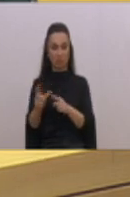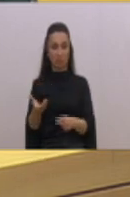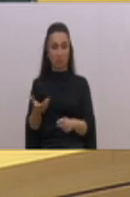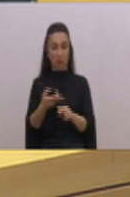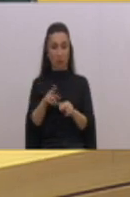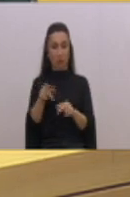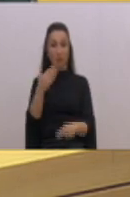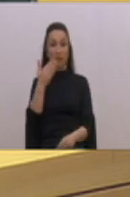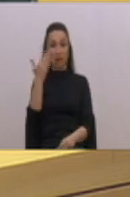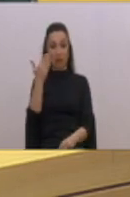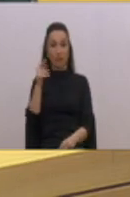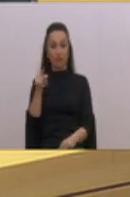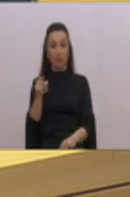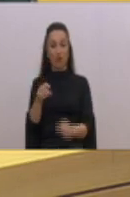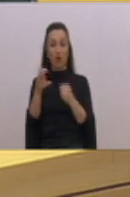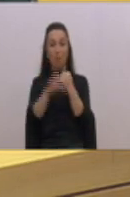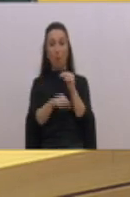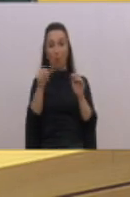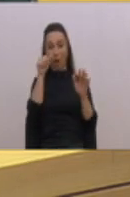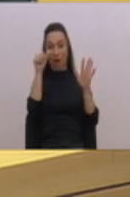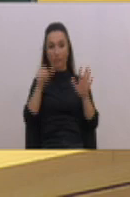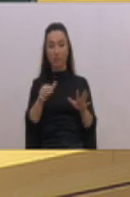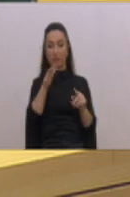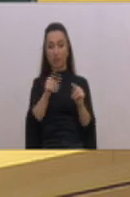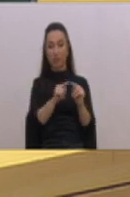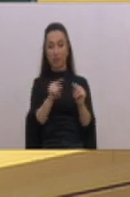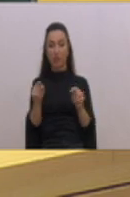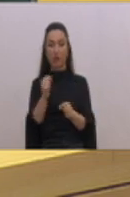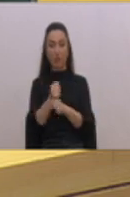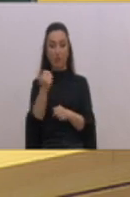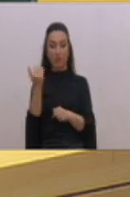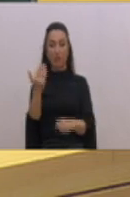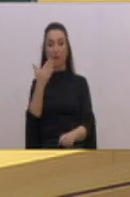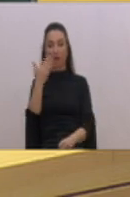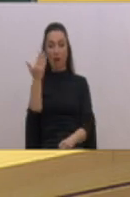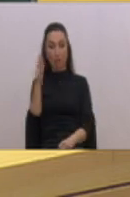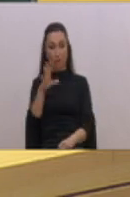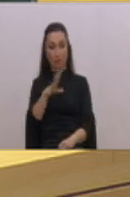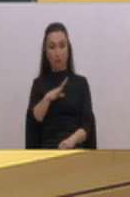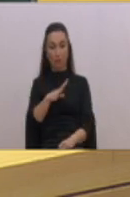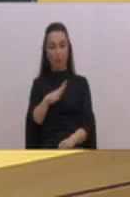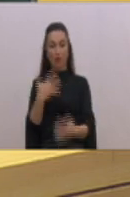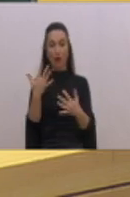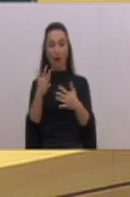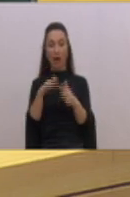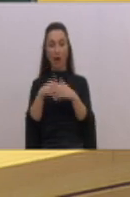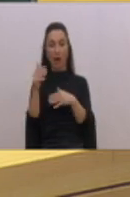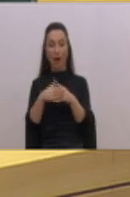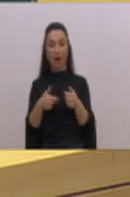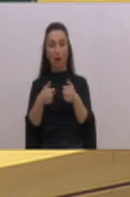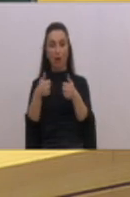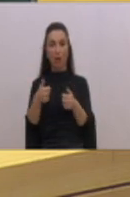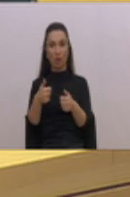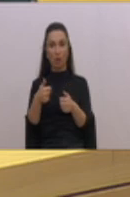ეს განცხადებები და ბოლო 6 თვის განმავლობაში გაკეთებული თქვენი განცხადებები ხელს უწყობს